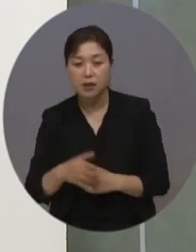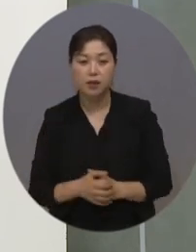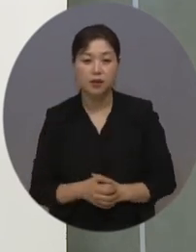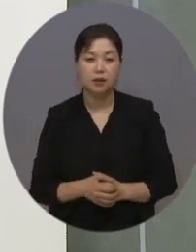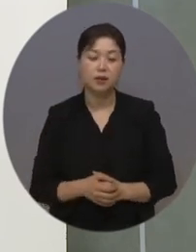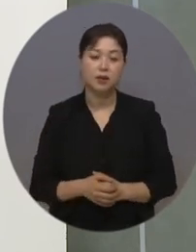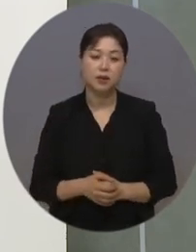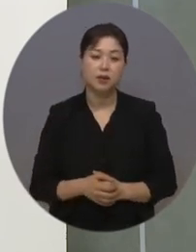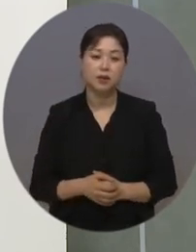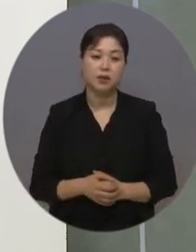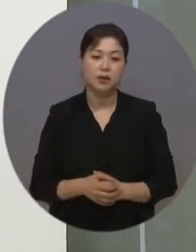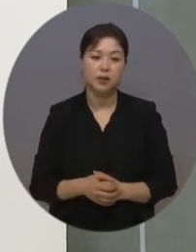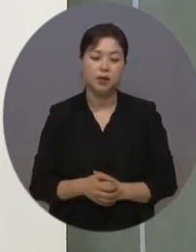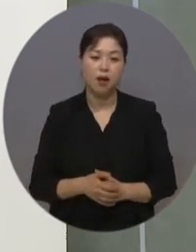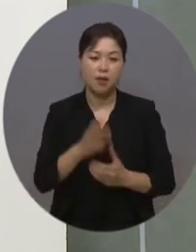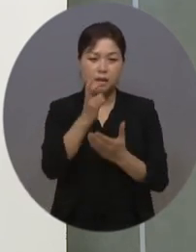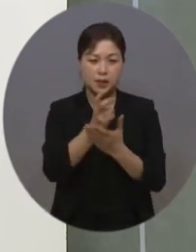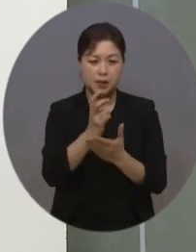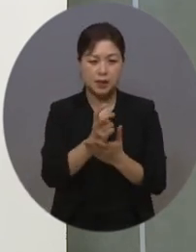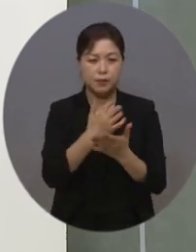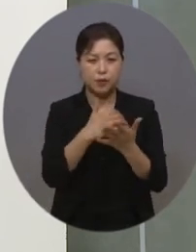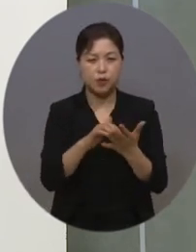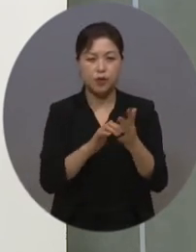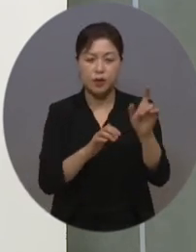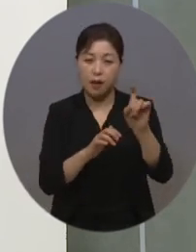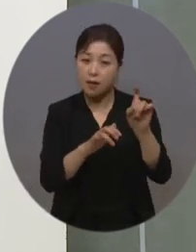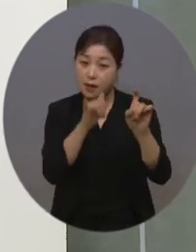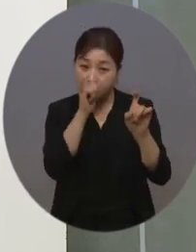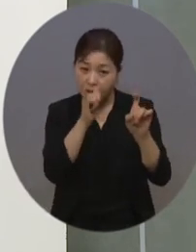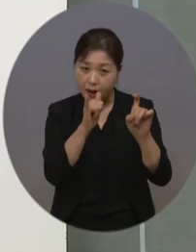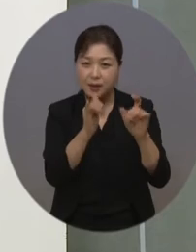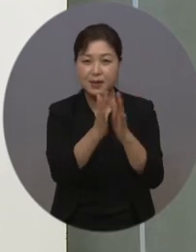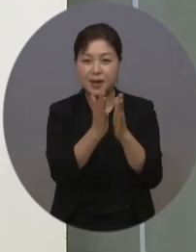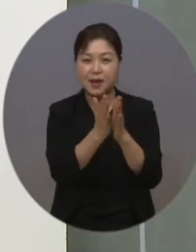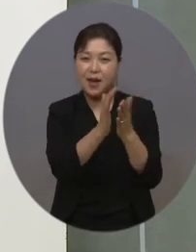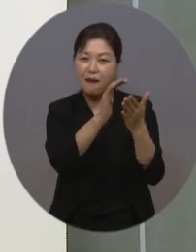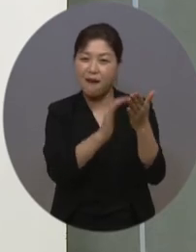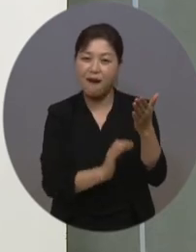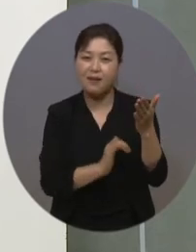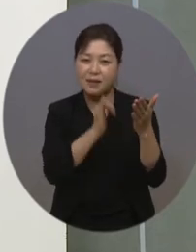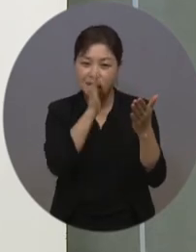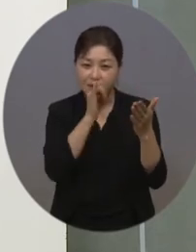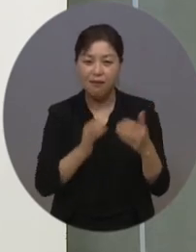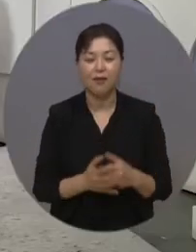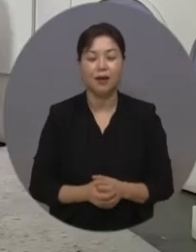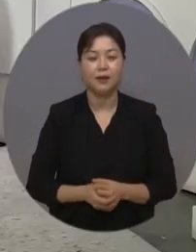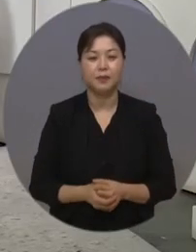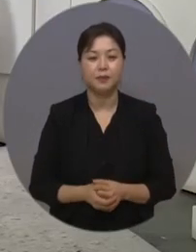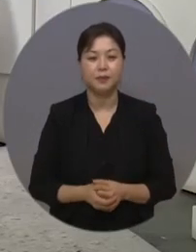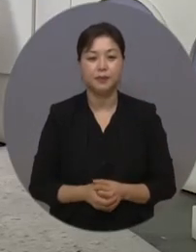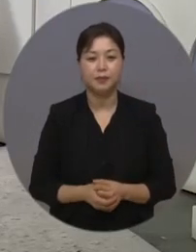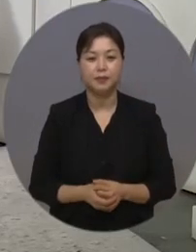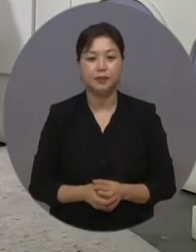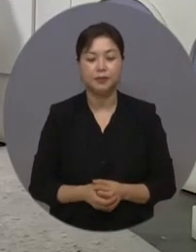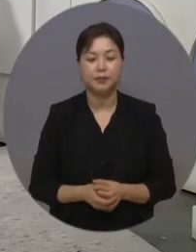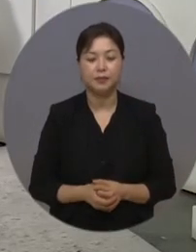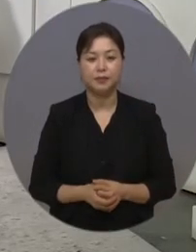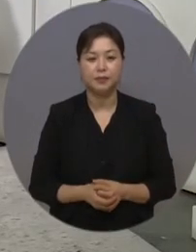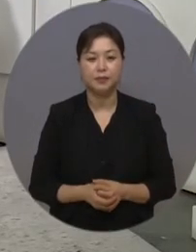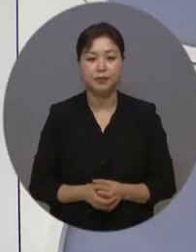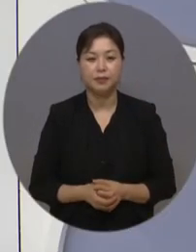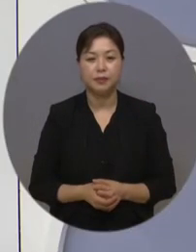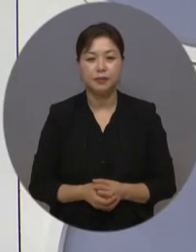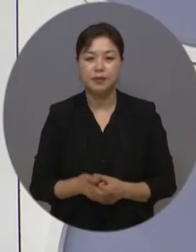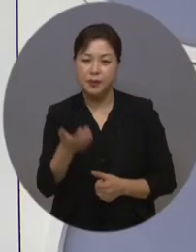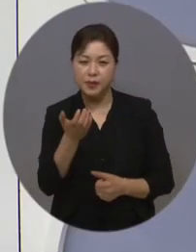면역력 지침 10가지 이렇게 책에 쓰셨더라고. 예, 예. 뭐 아까 우리 대충 커버를